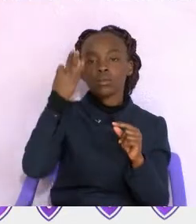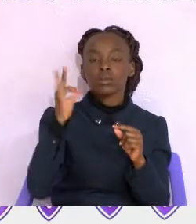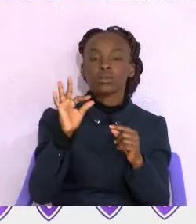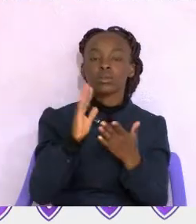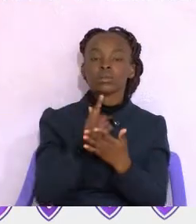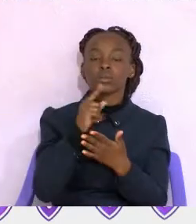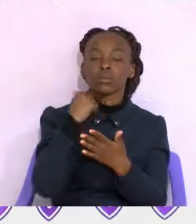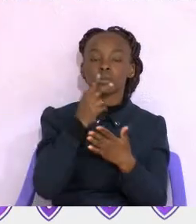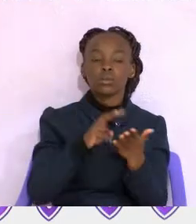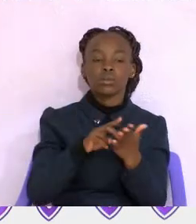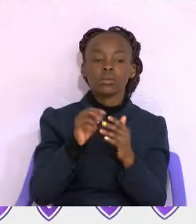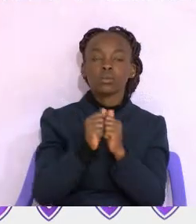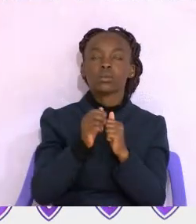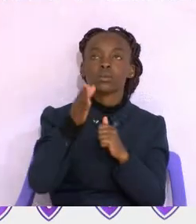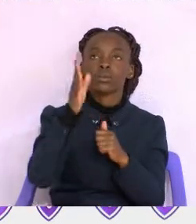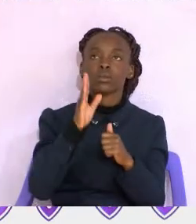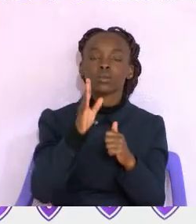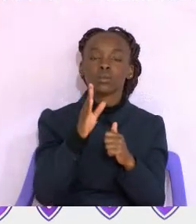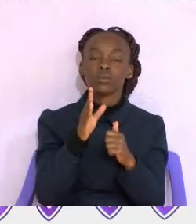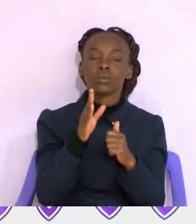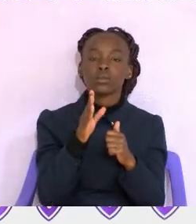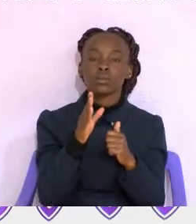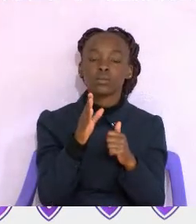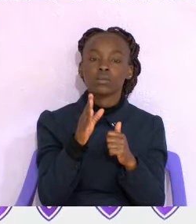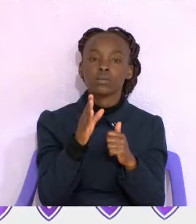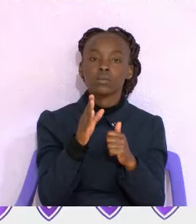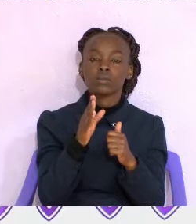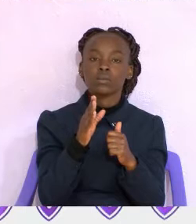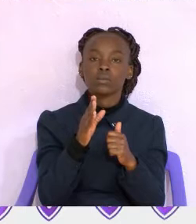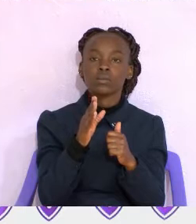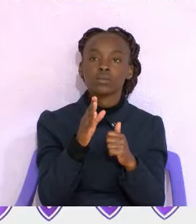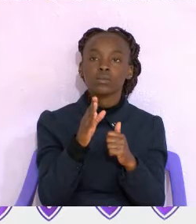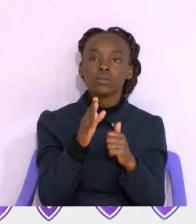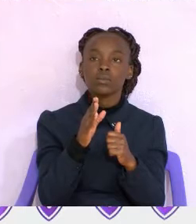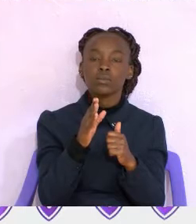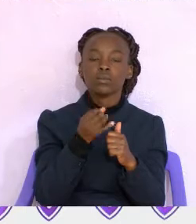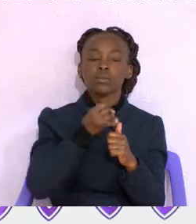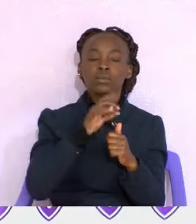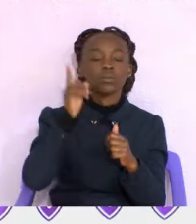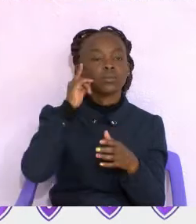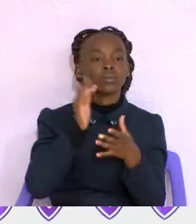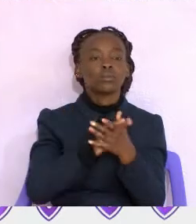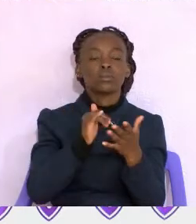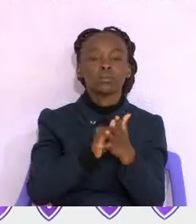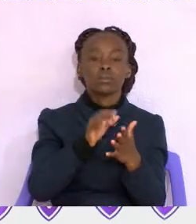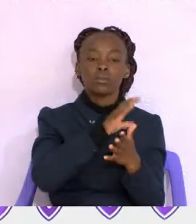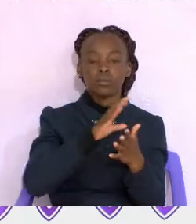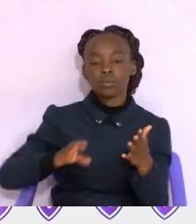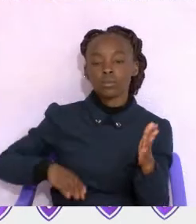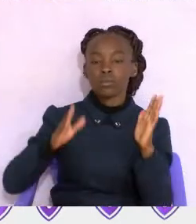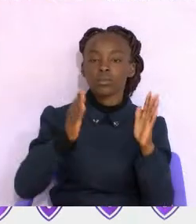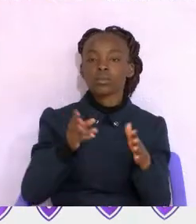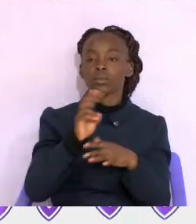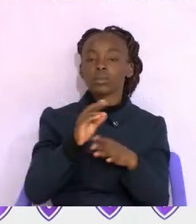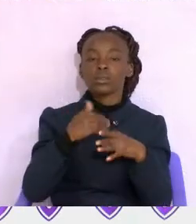anatembea na Mungu mwenye haki. Mwenye haki. Watazamaji wasikilizaji, nataka kuamini sasa hiyo Ukristo ikaonekane kwa masiku